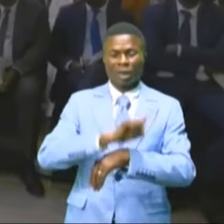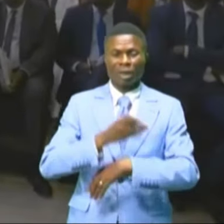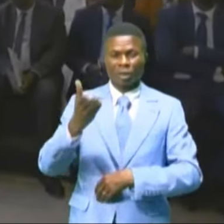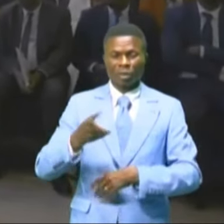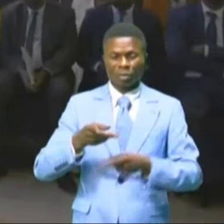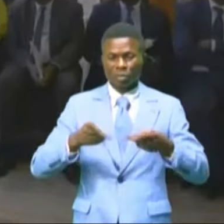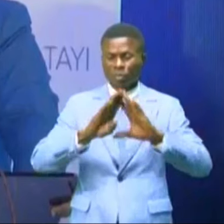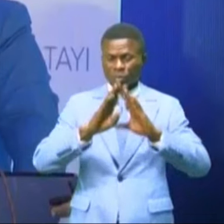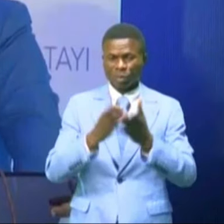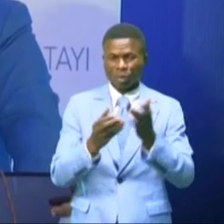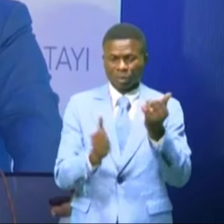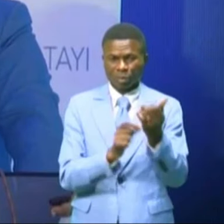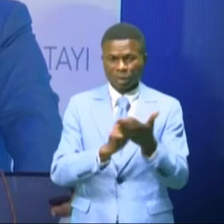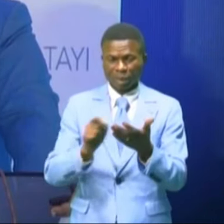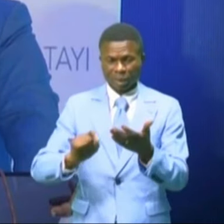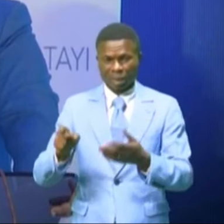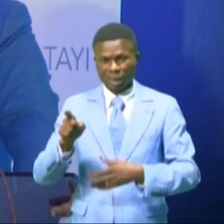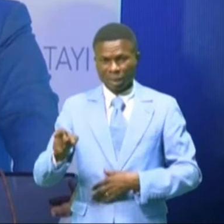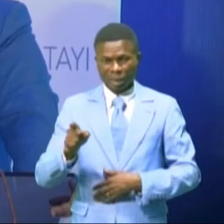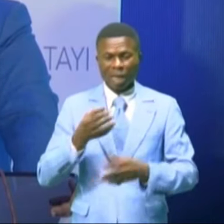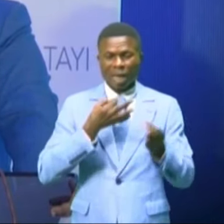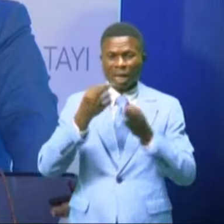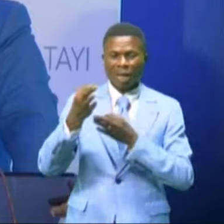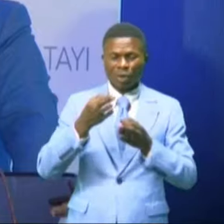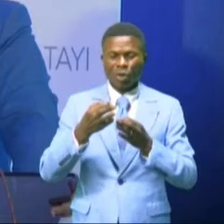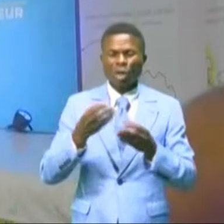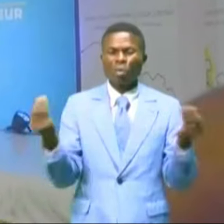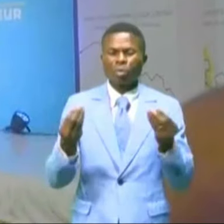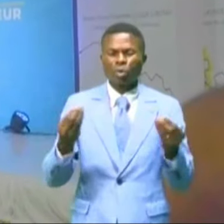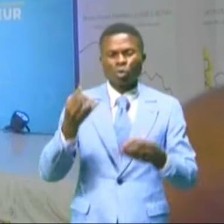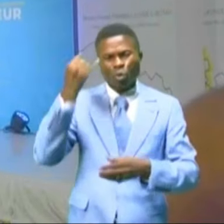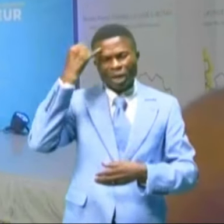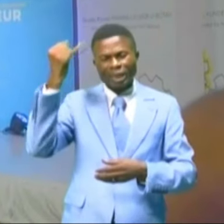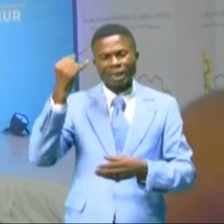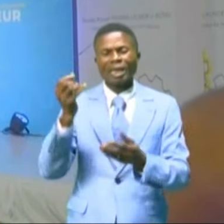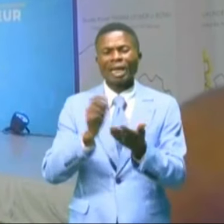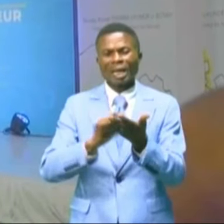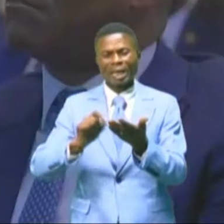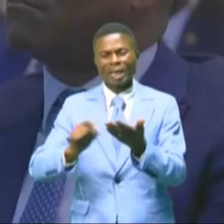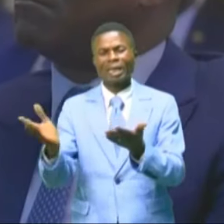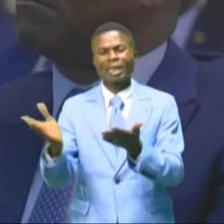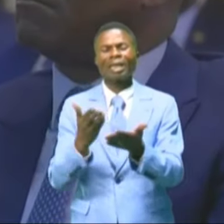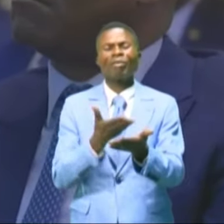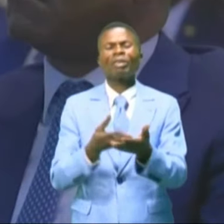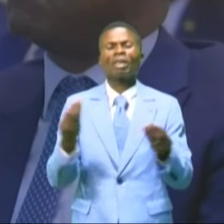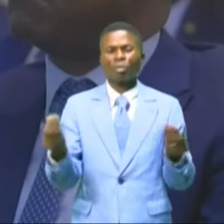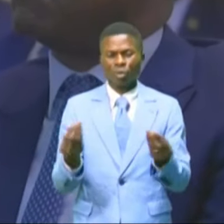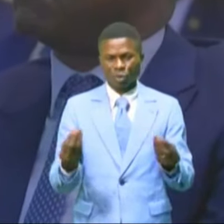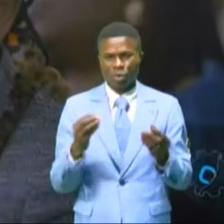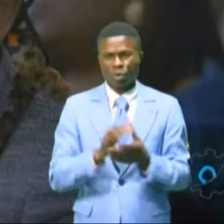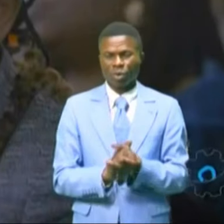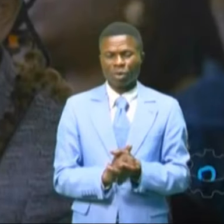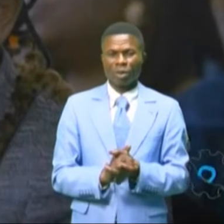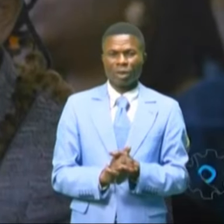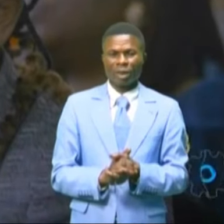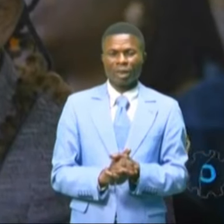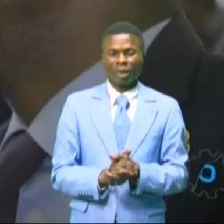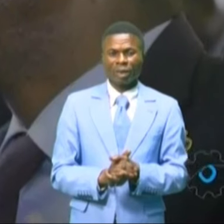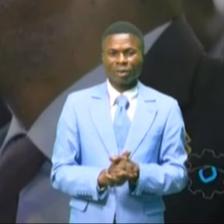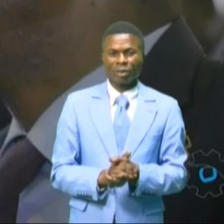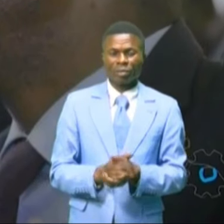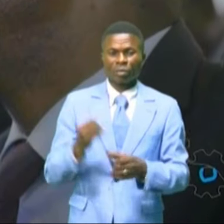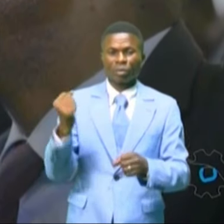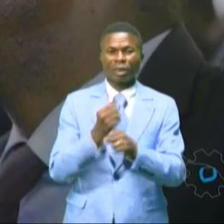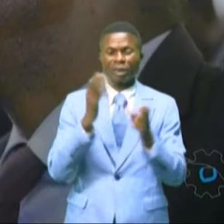l'auteur Doudou Roussel Fouamba d'expliquer la motivation qui a milité à la publication de cet ouvrage. Mais il était temps qu'un